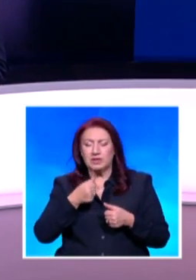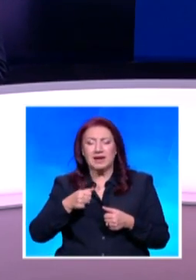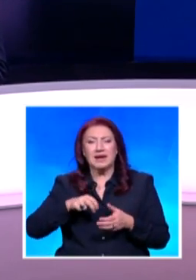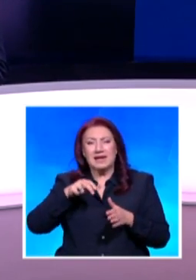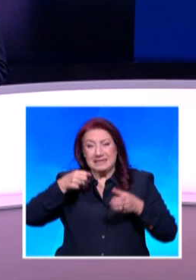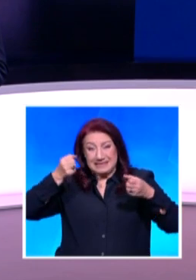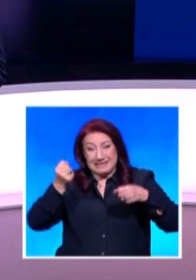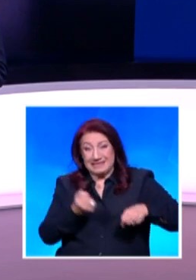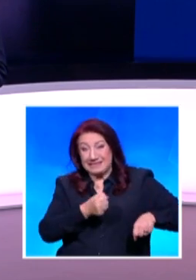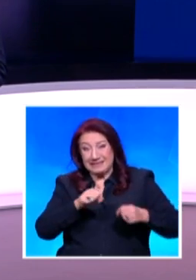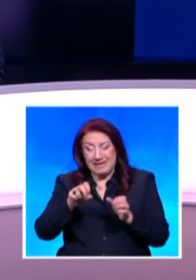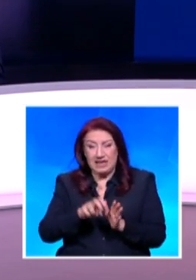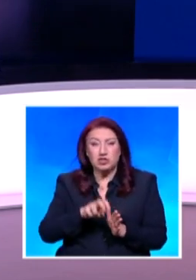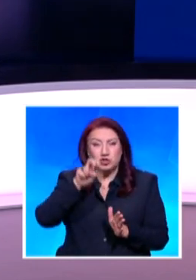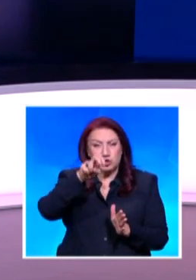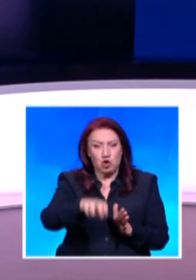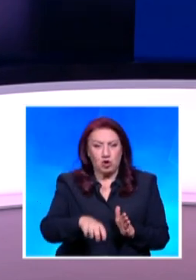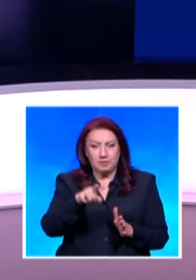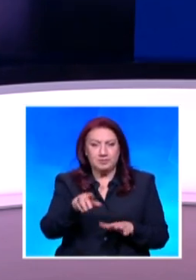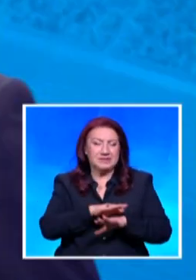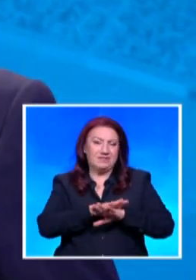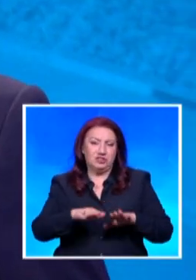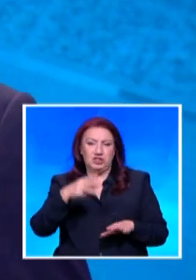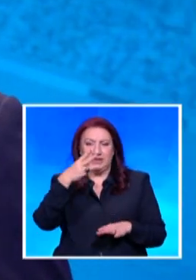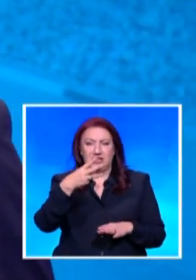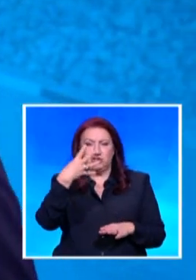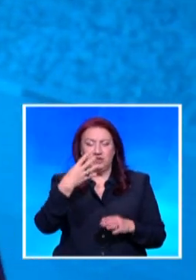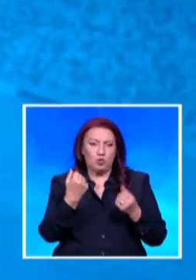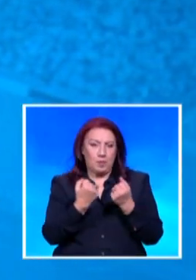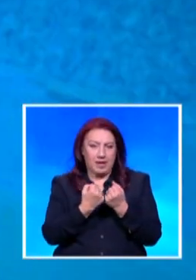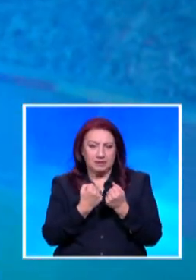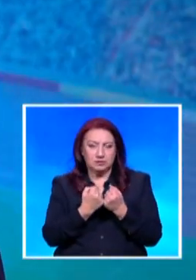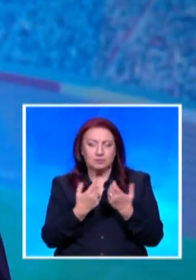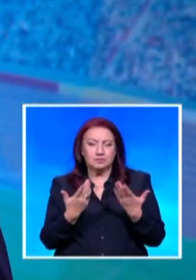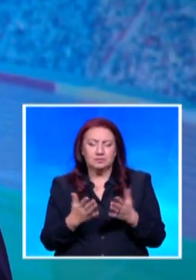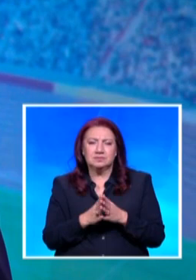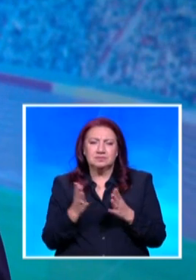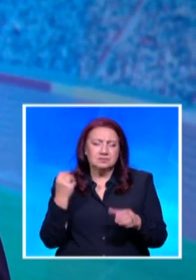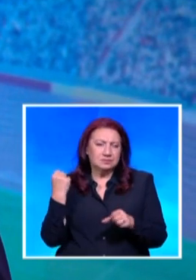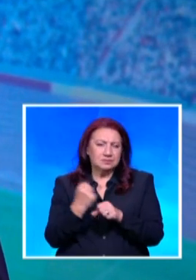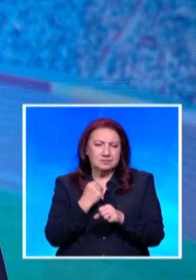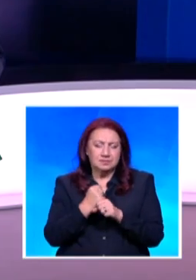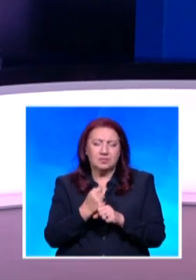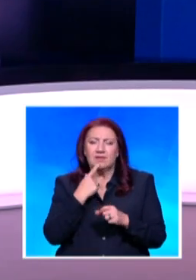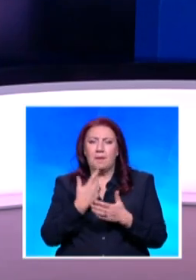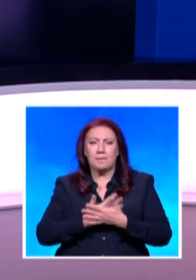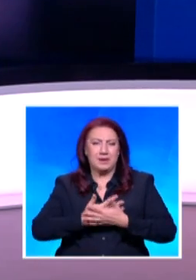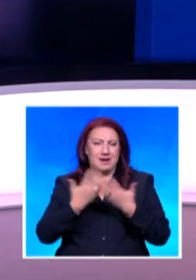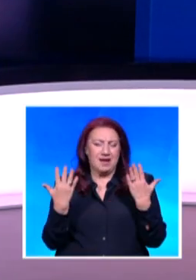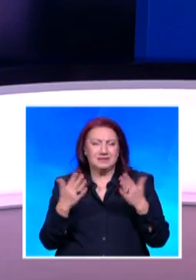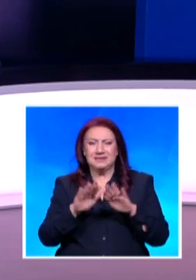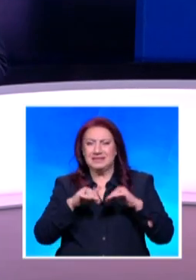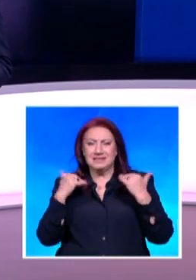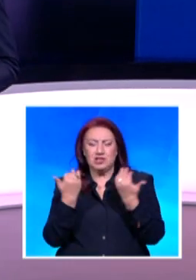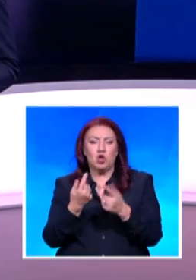Българин завърши 34-ти в Оберстдорф. Усилен труд и по празниците на стадион Христо Ботев в Пловдив. Колежа вече има